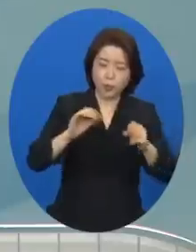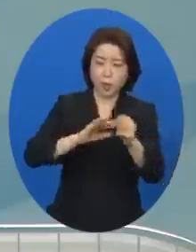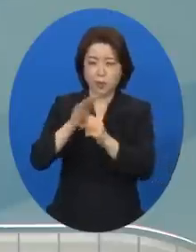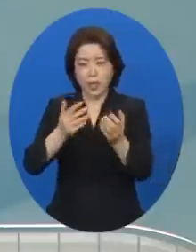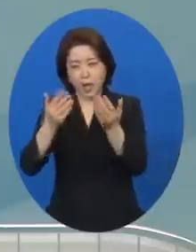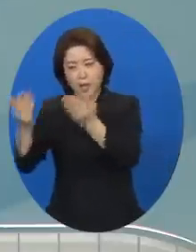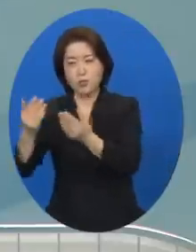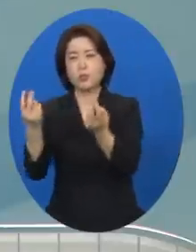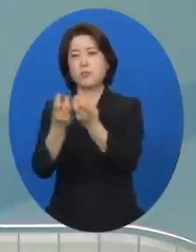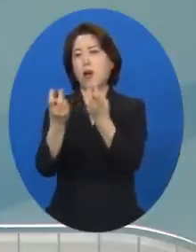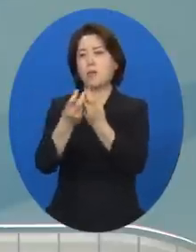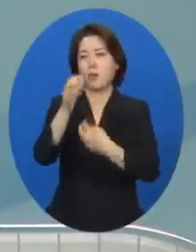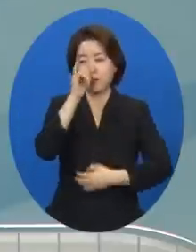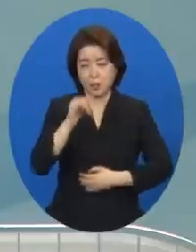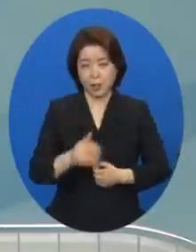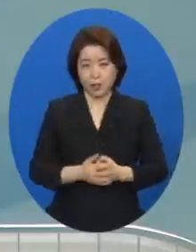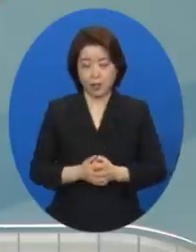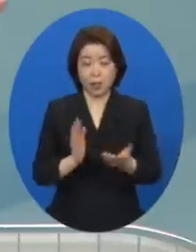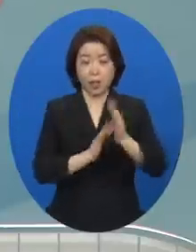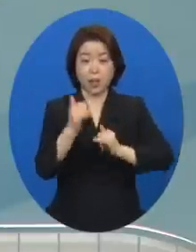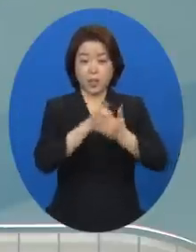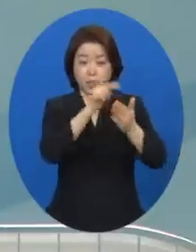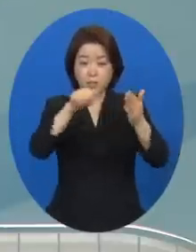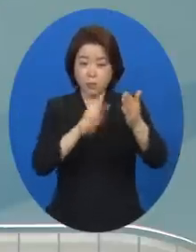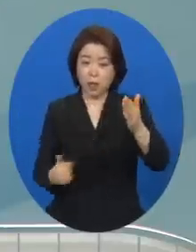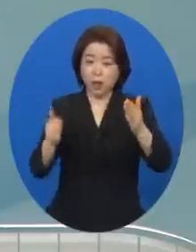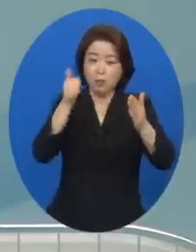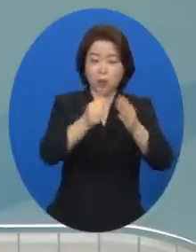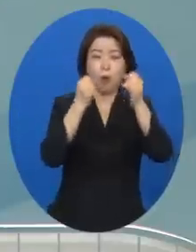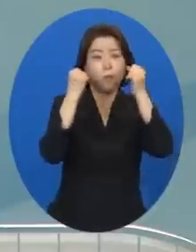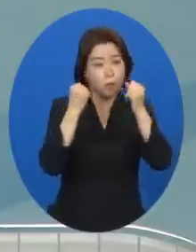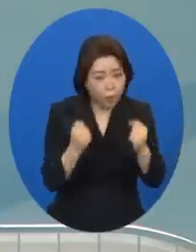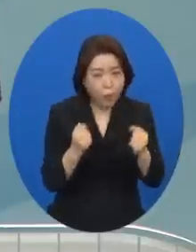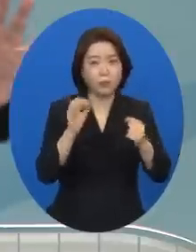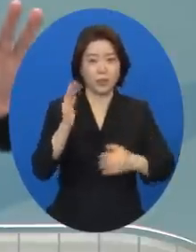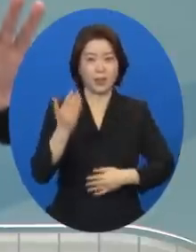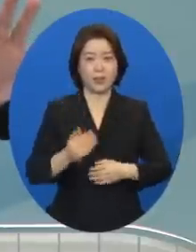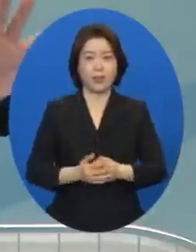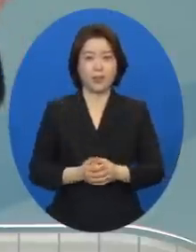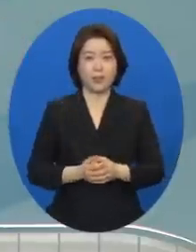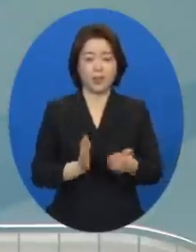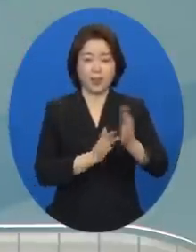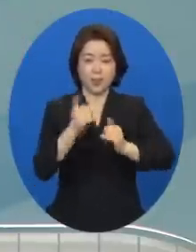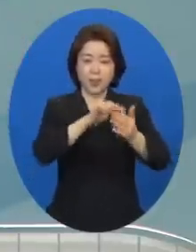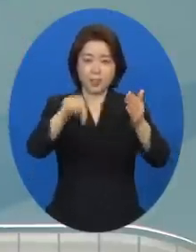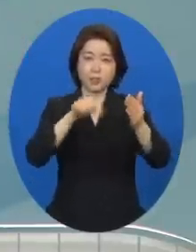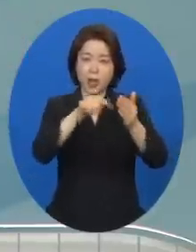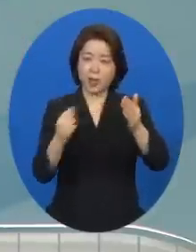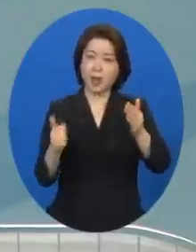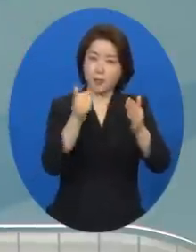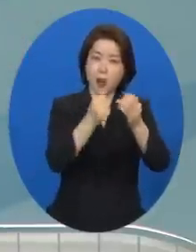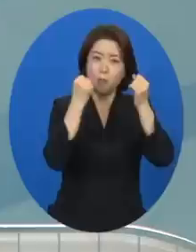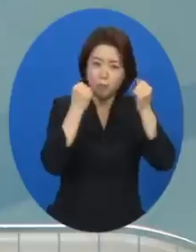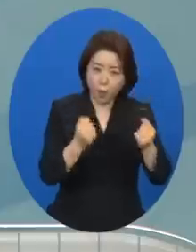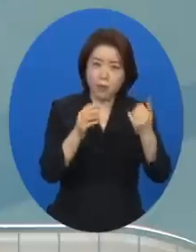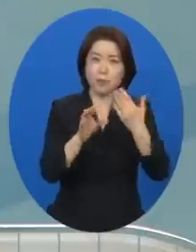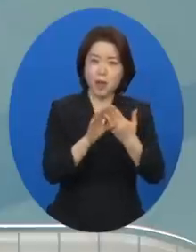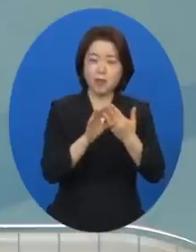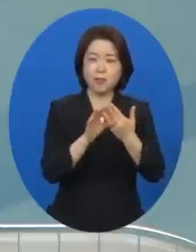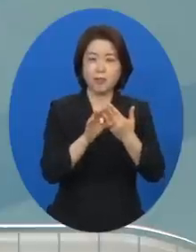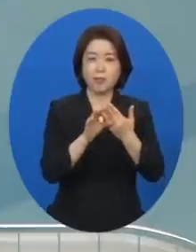길이 있어요 예수님 안에 머무는 거에요 우리가 예수님 안에 머물면 예수님이 우리 하니 거